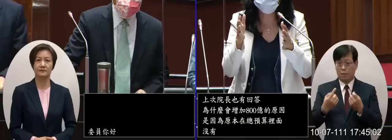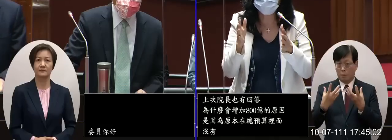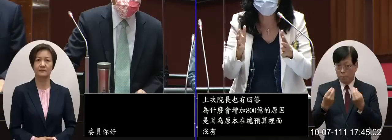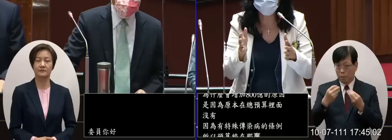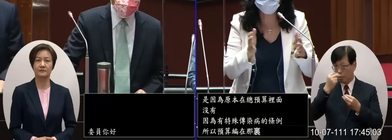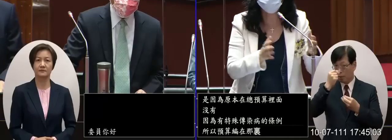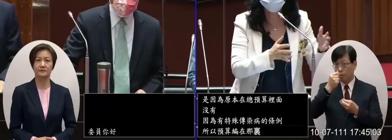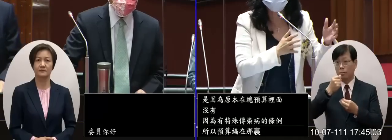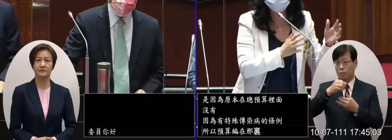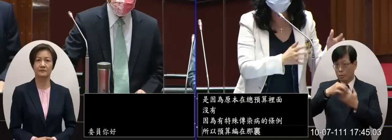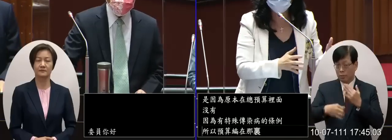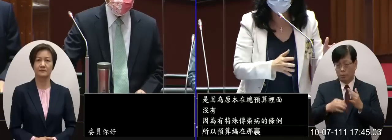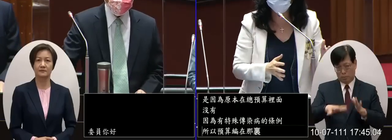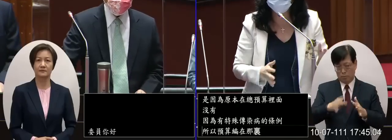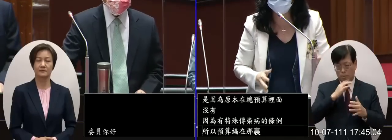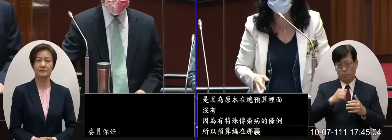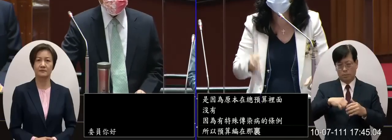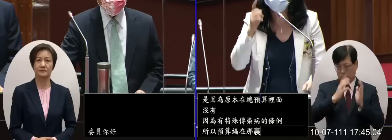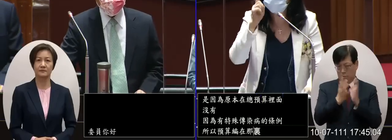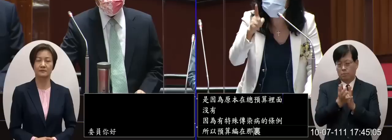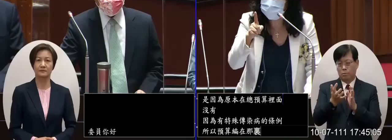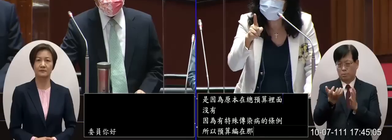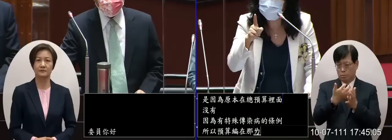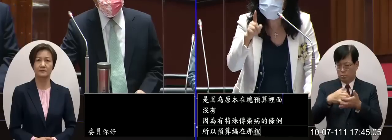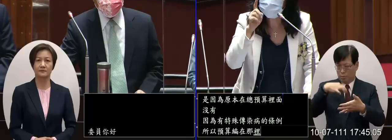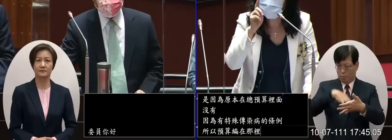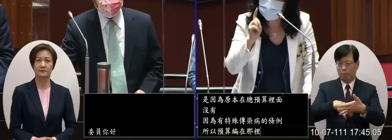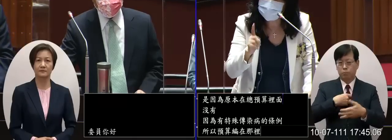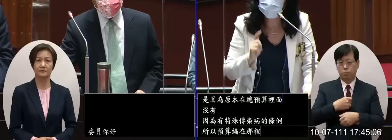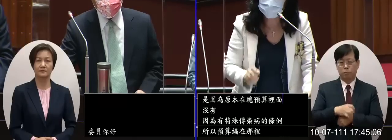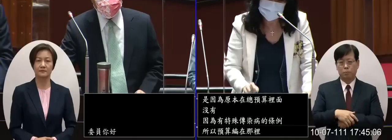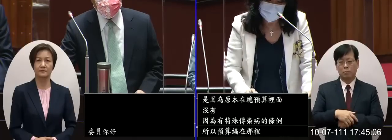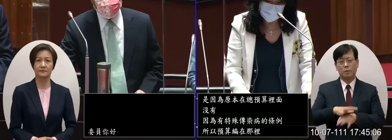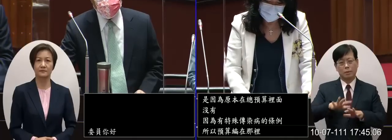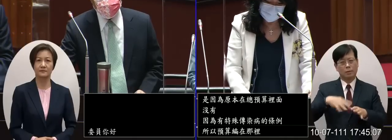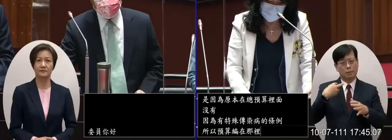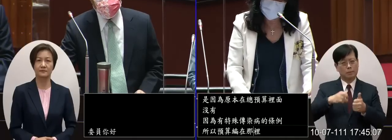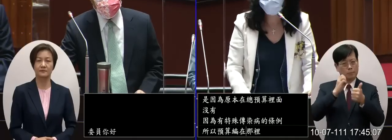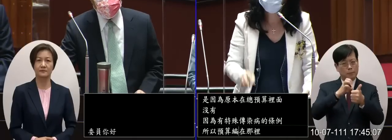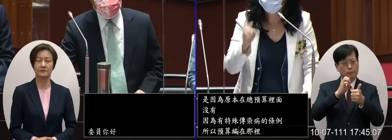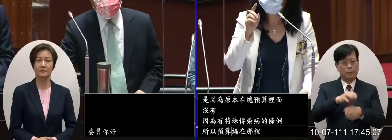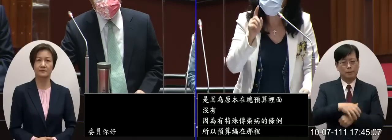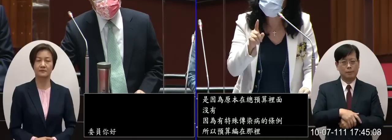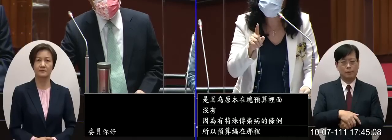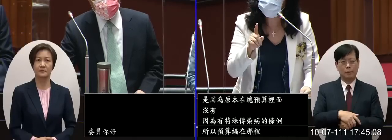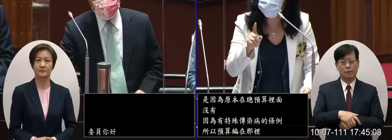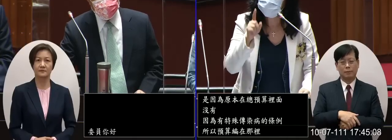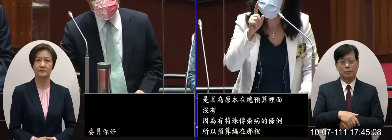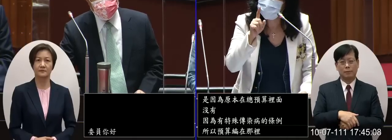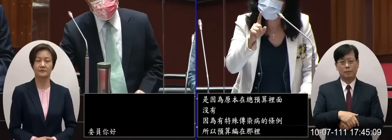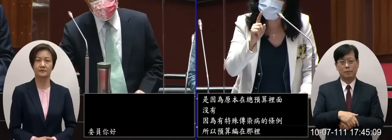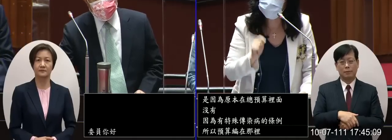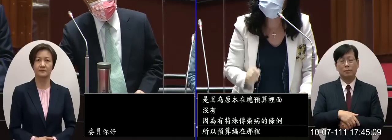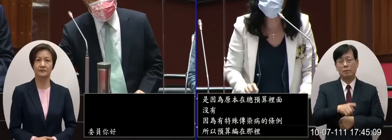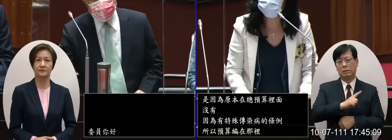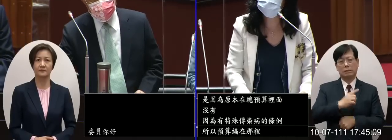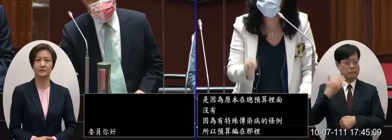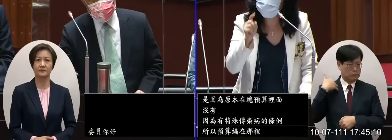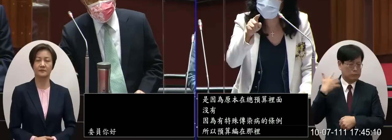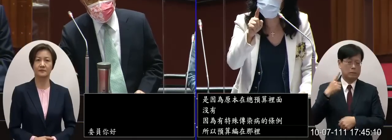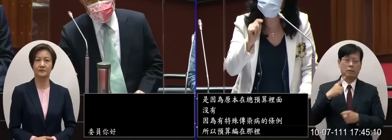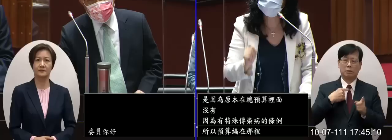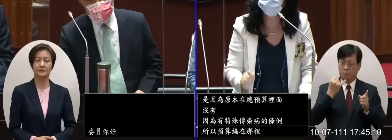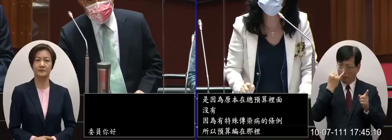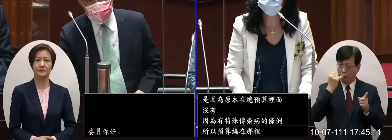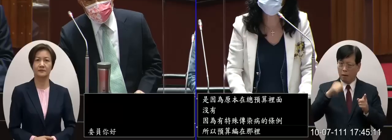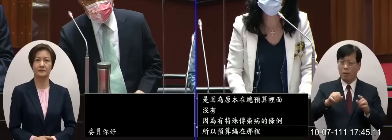了，所以你的预算要编在总预算里面。但是院长，我再提醒你一下子，也就是说，你也曾经承